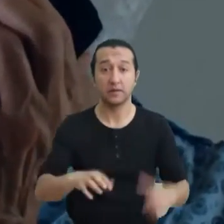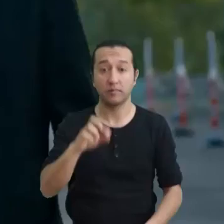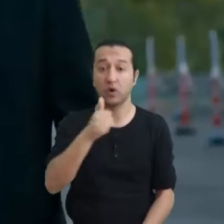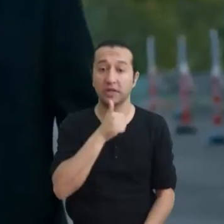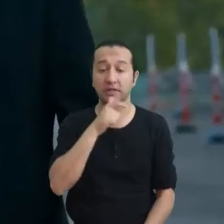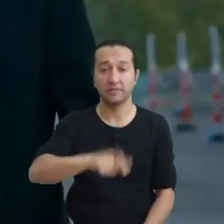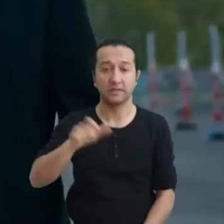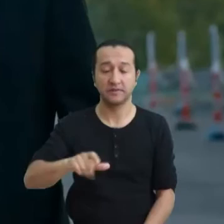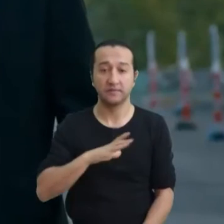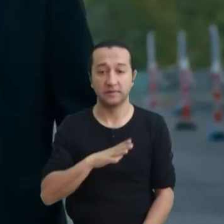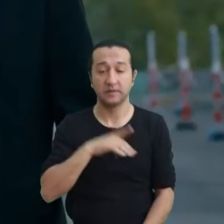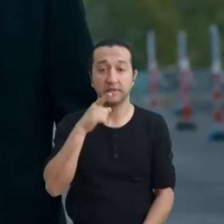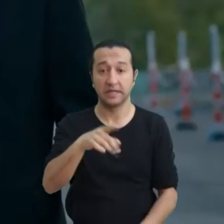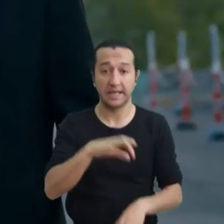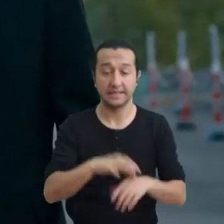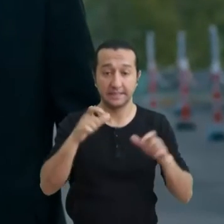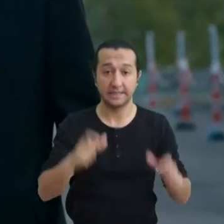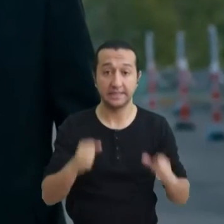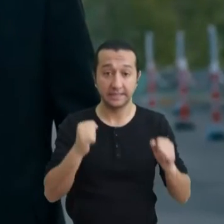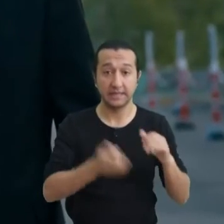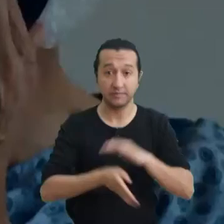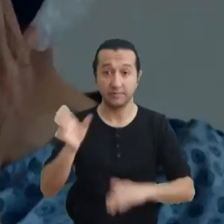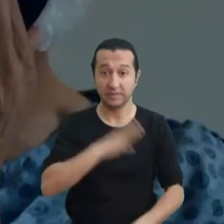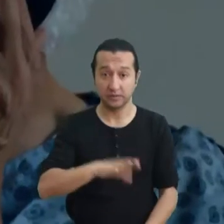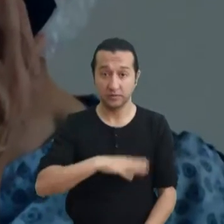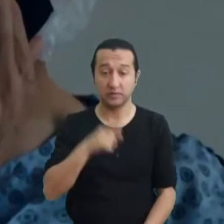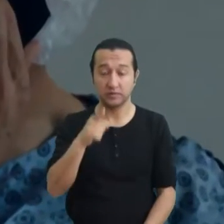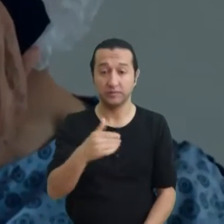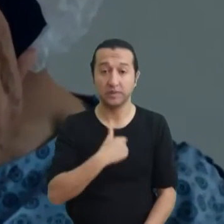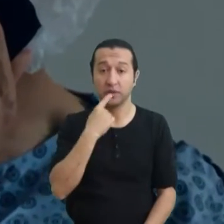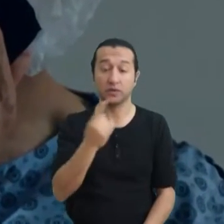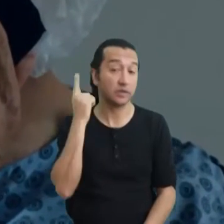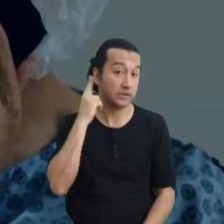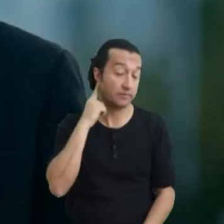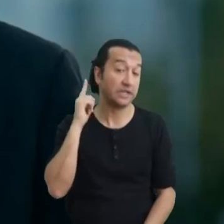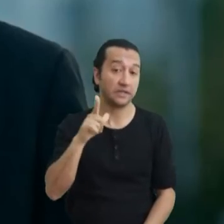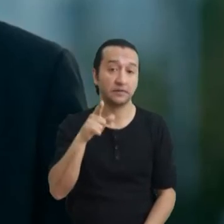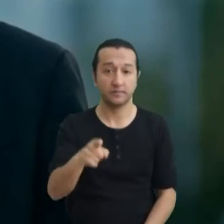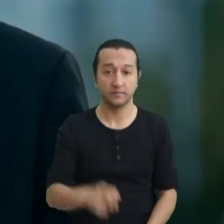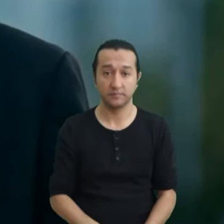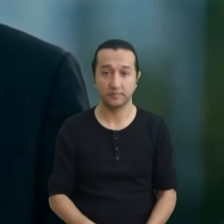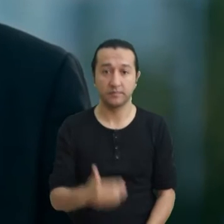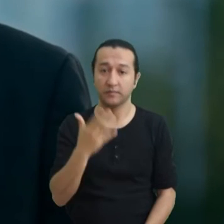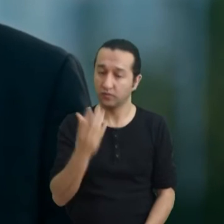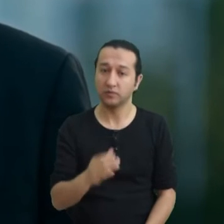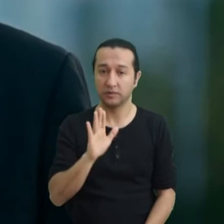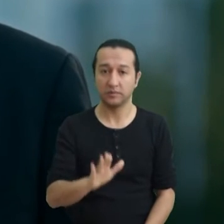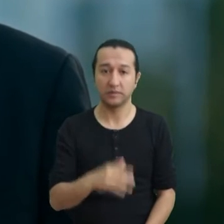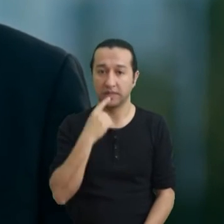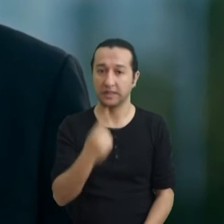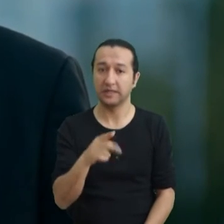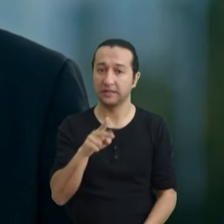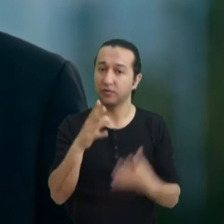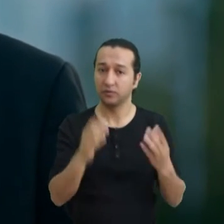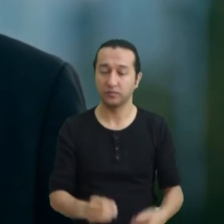adamı. Eğer hastaneden sağ çıkmak istiyorsan... Benim sözümü dinlemelisin. Pekala. Dediğin